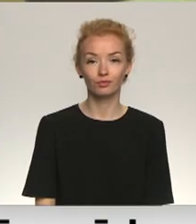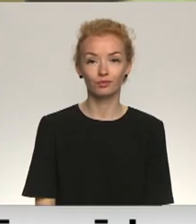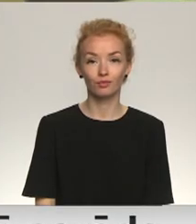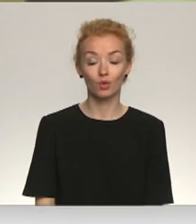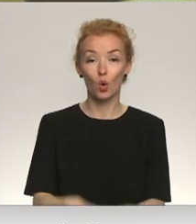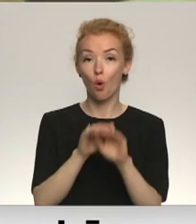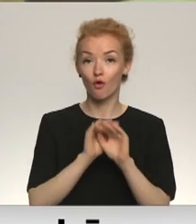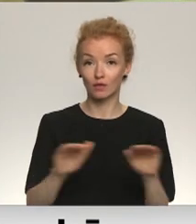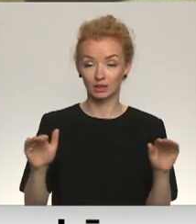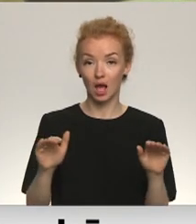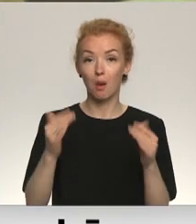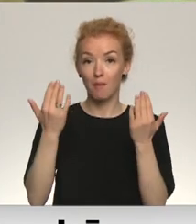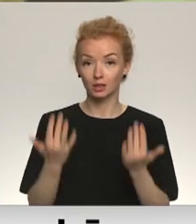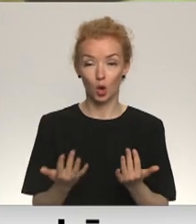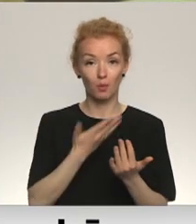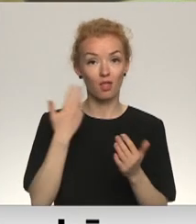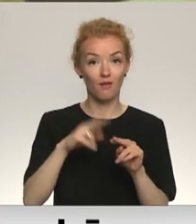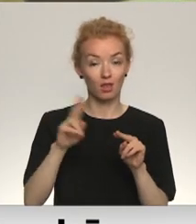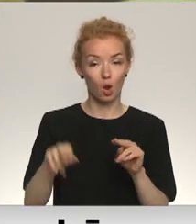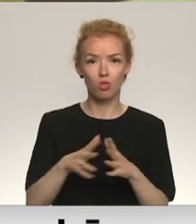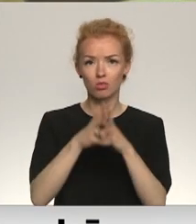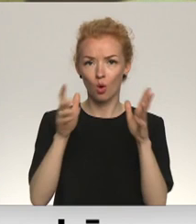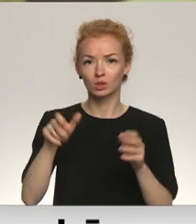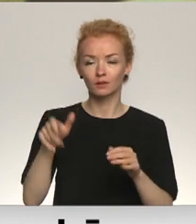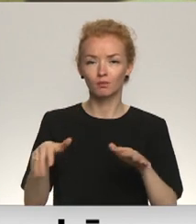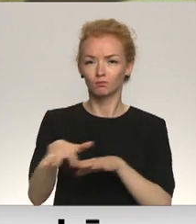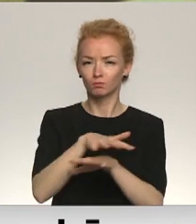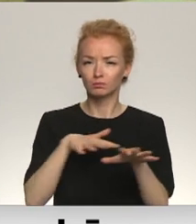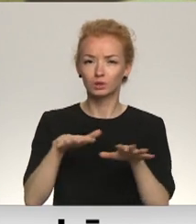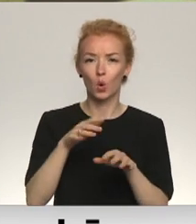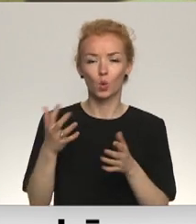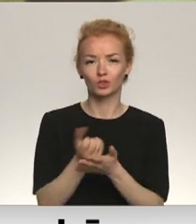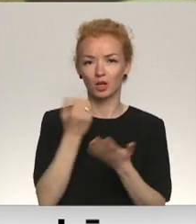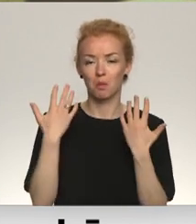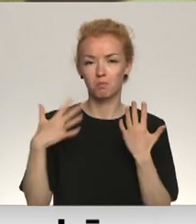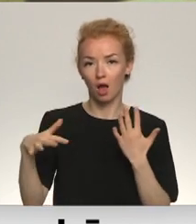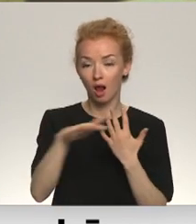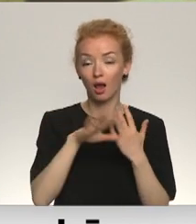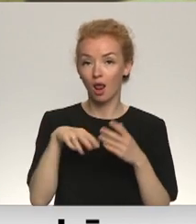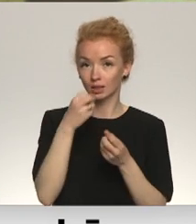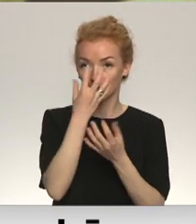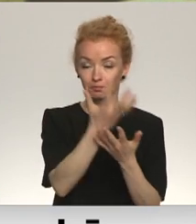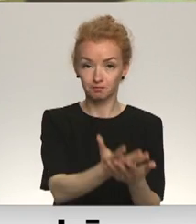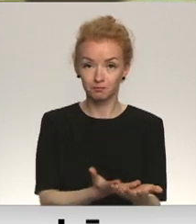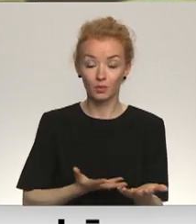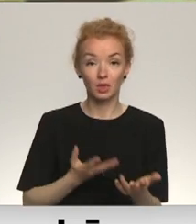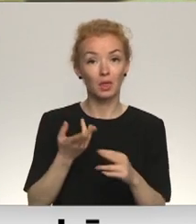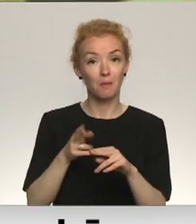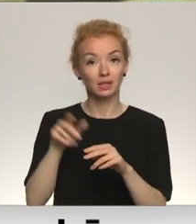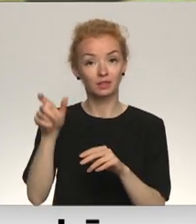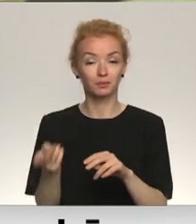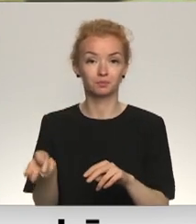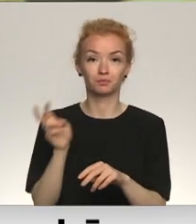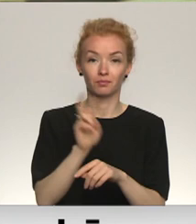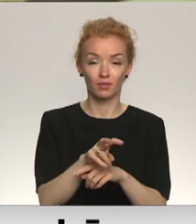Kaut arī oficiāli pasākumi nebija atļauti, daudz cilvēku šodien devās uz uzvaras parku Rīgā, lai noliktu ziedus. Tādējādi atnākušie atzīmēja